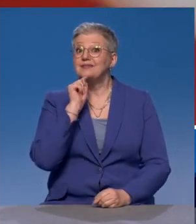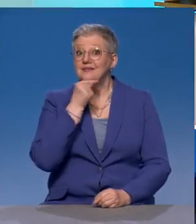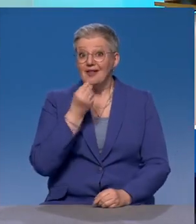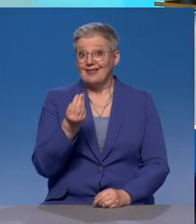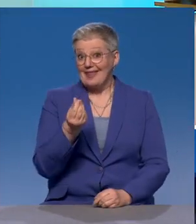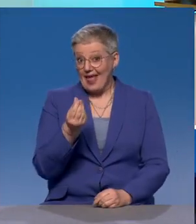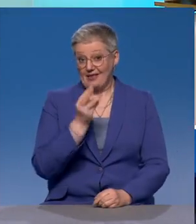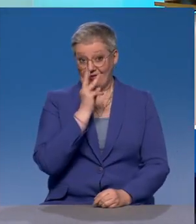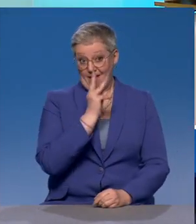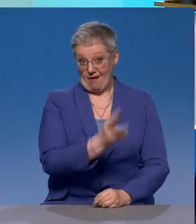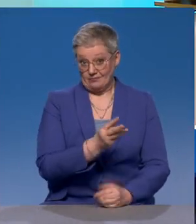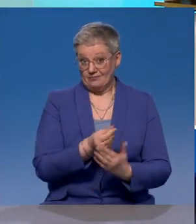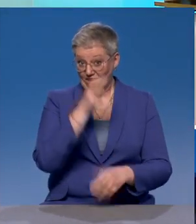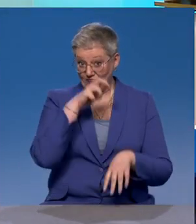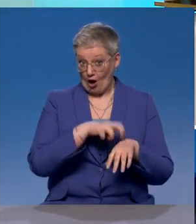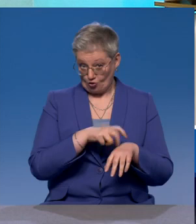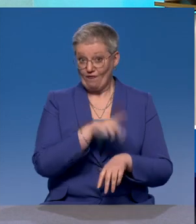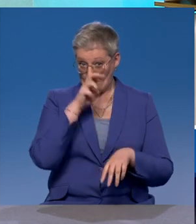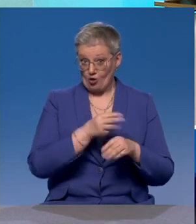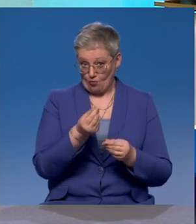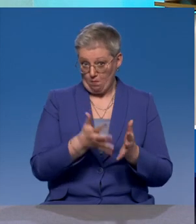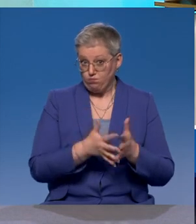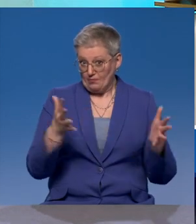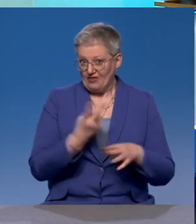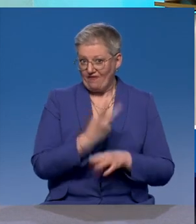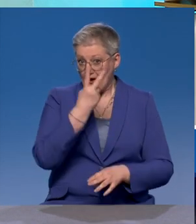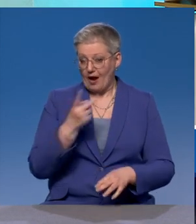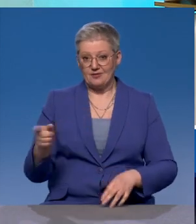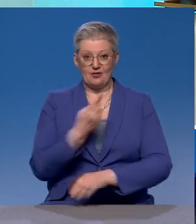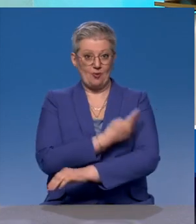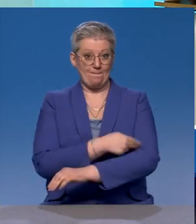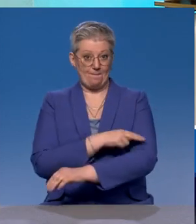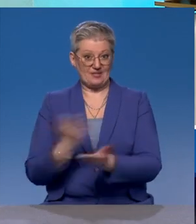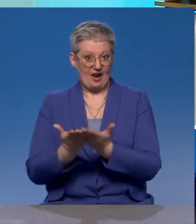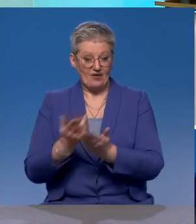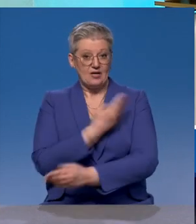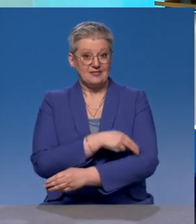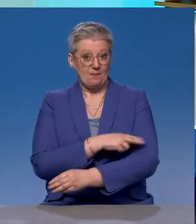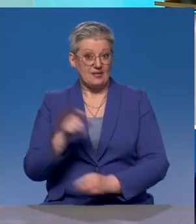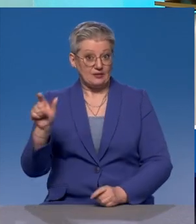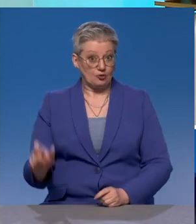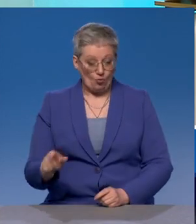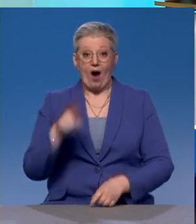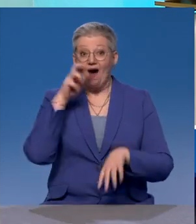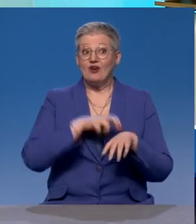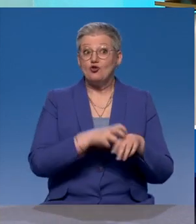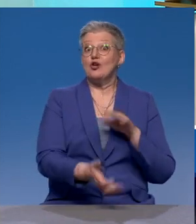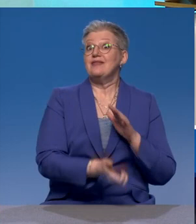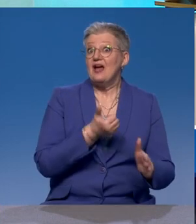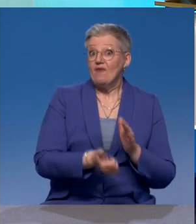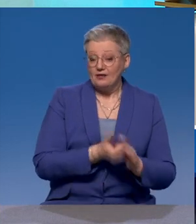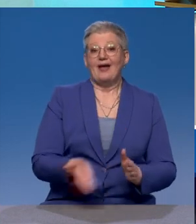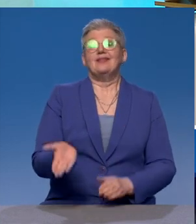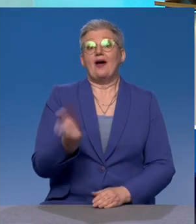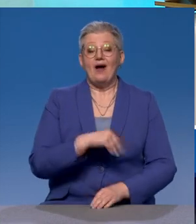оплату труда врачей, ну то есть врач же получает больше в два раза, чем медсестра, да, то, соответственно, а врачей у нас не хватает, давайте мы